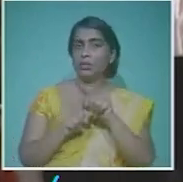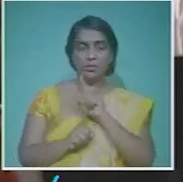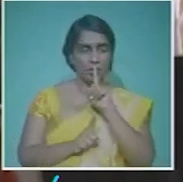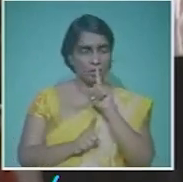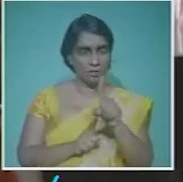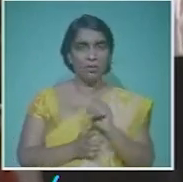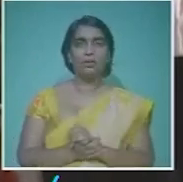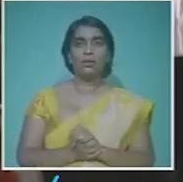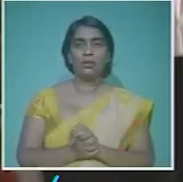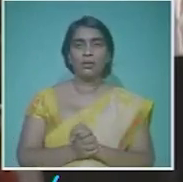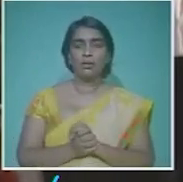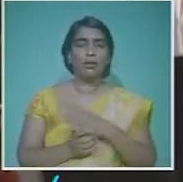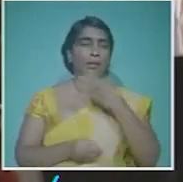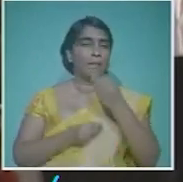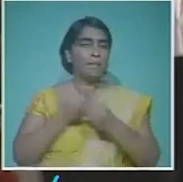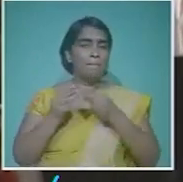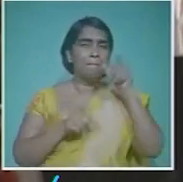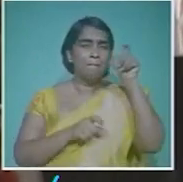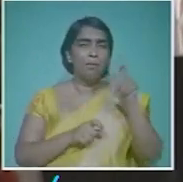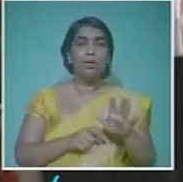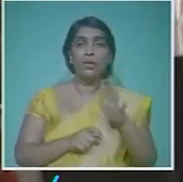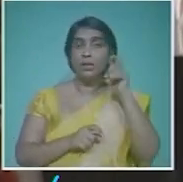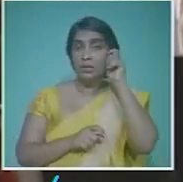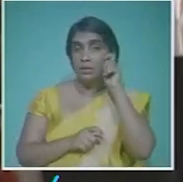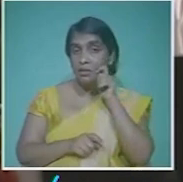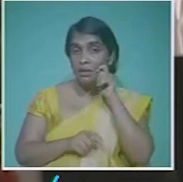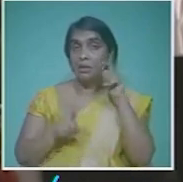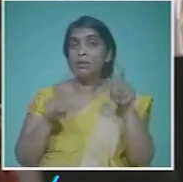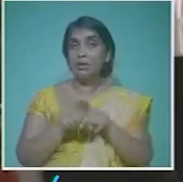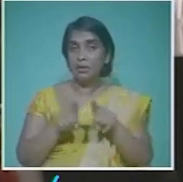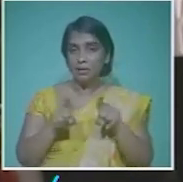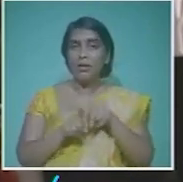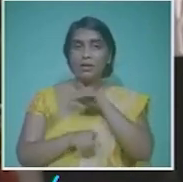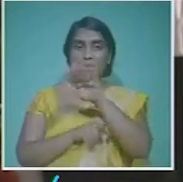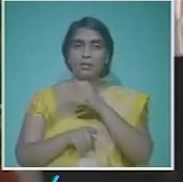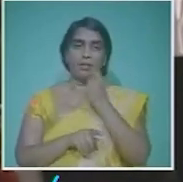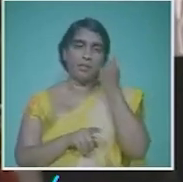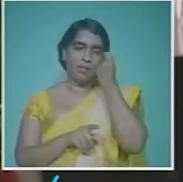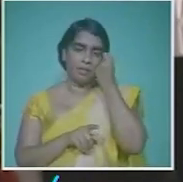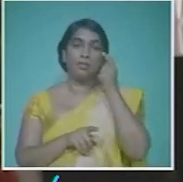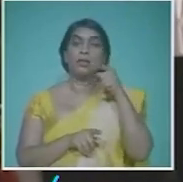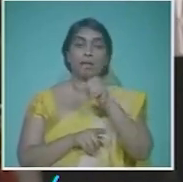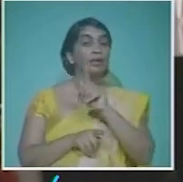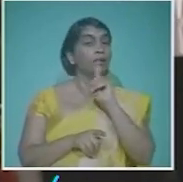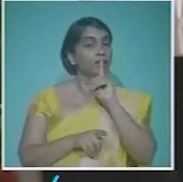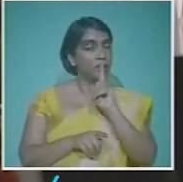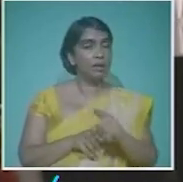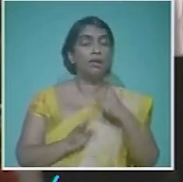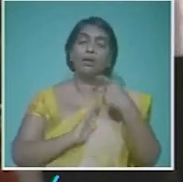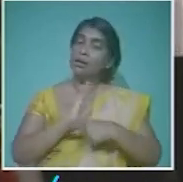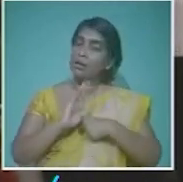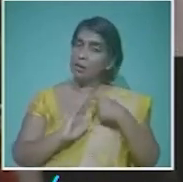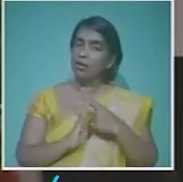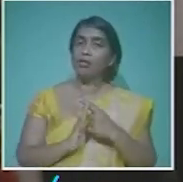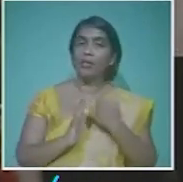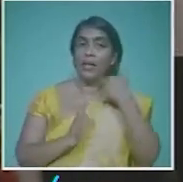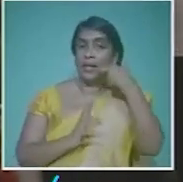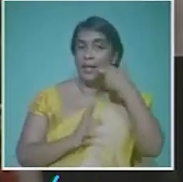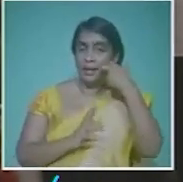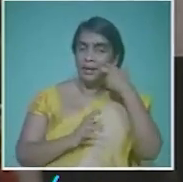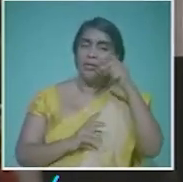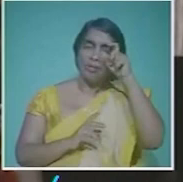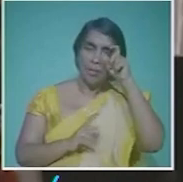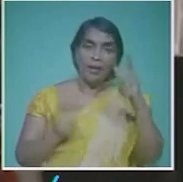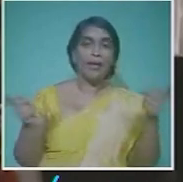කළා. ව්‍යවසායකයෙක් කියන්නේ ත්‍රස්තවාදියෙක් වගේ තමයි අපේ සමාජයේ මතේ තියෙන්නේ. එතුමා කිව්වා ලංකාවේ ටෙලිඩ්‍රාම එකක්